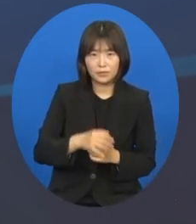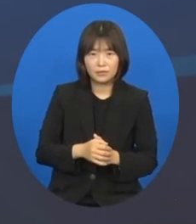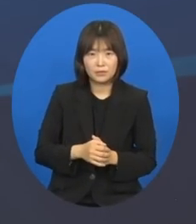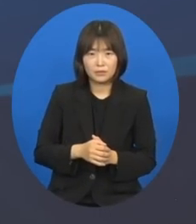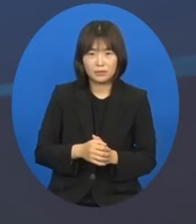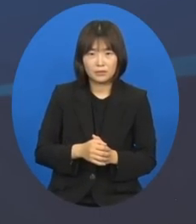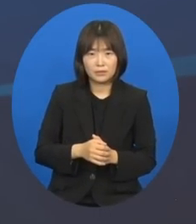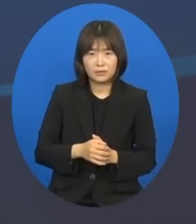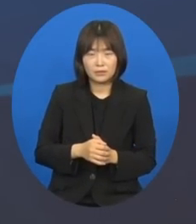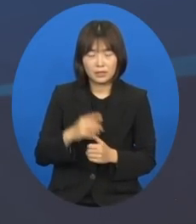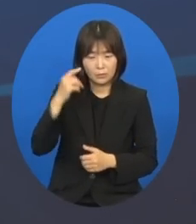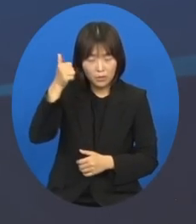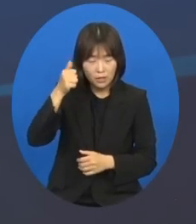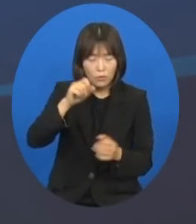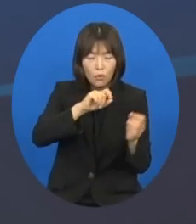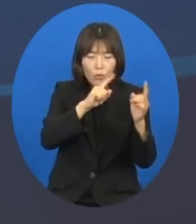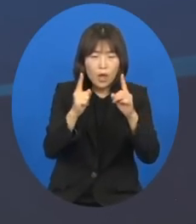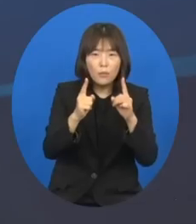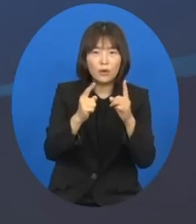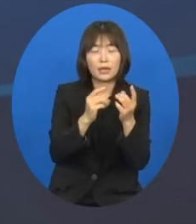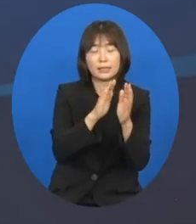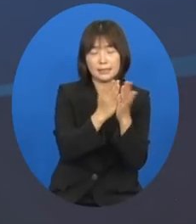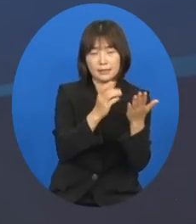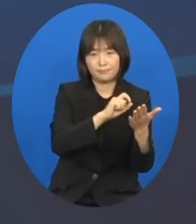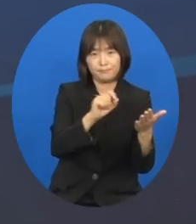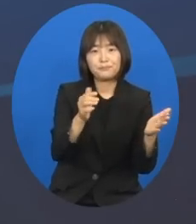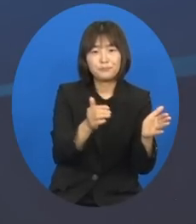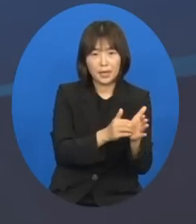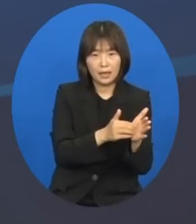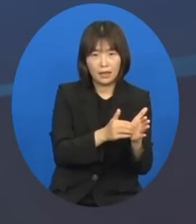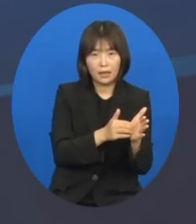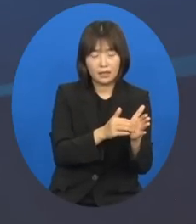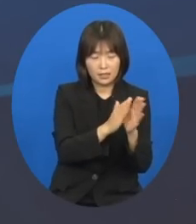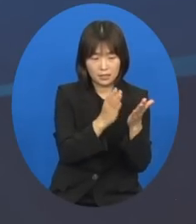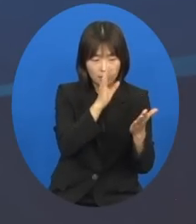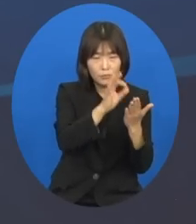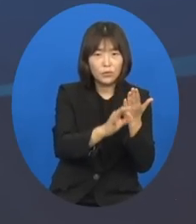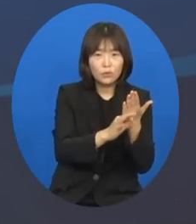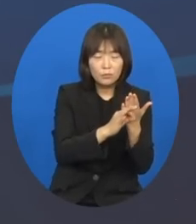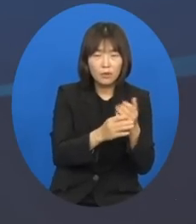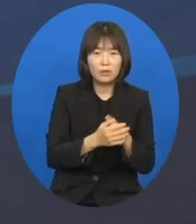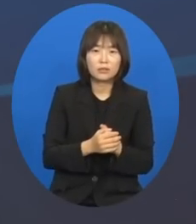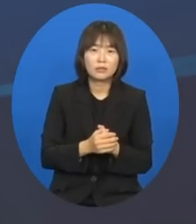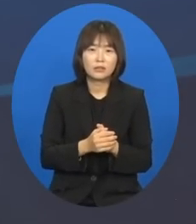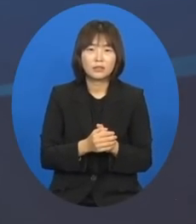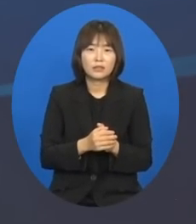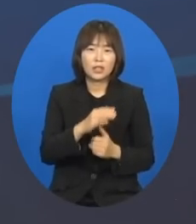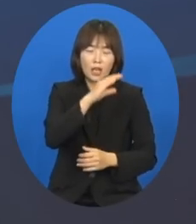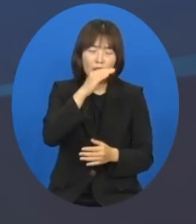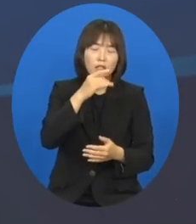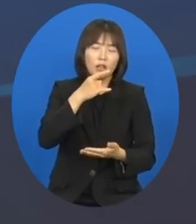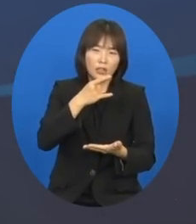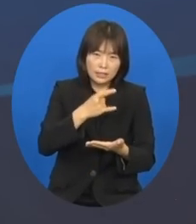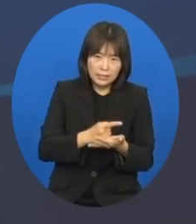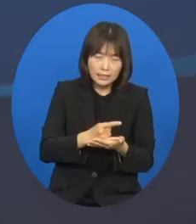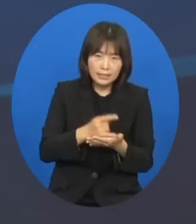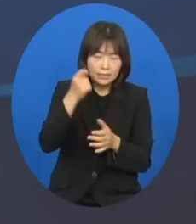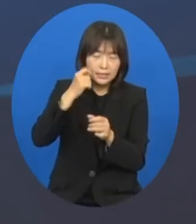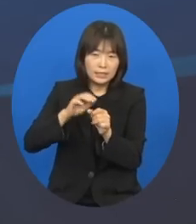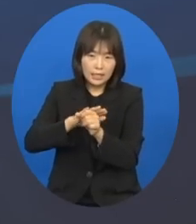회복이라고 하는 책을 썼는데 그 책에 보면은 정의와 자비와 은혜를 이렇게 차이를